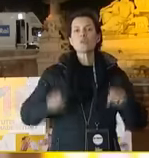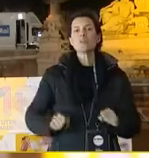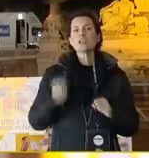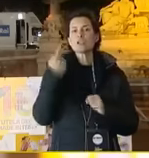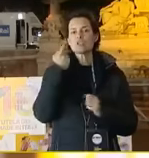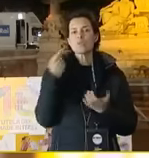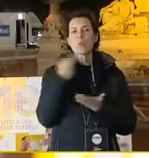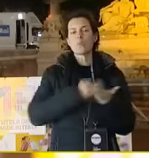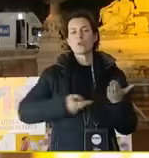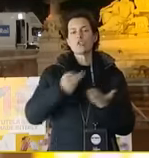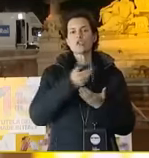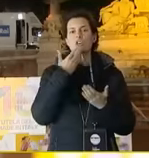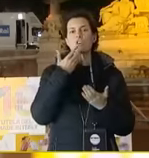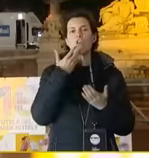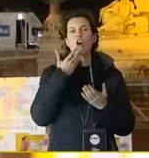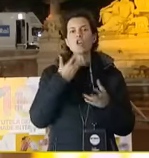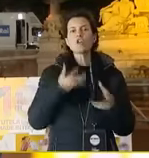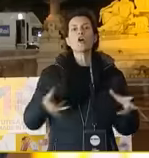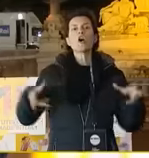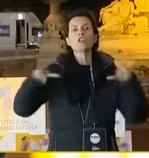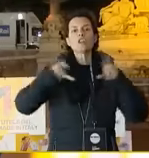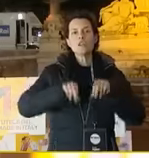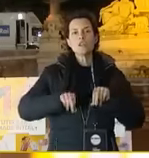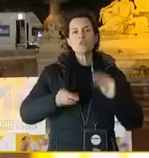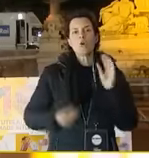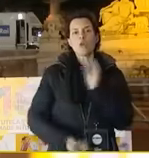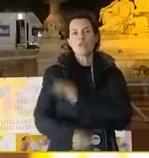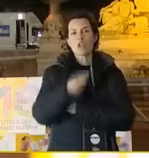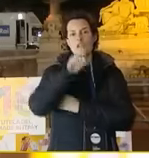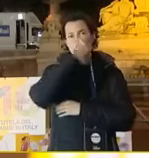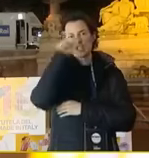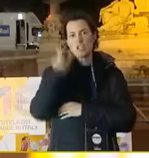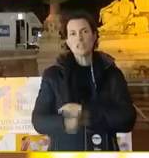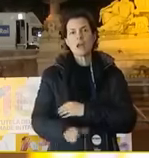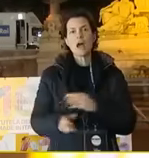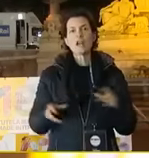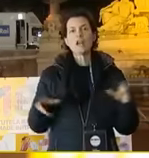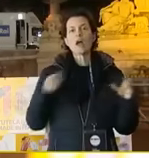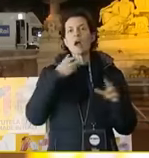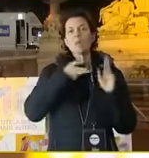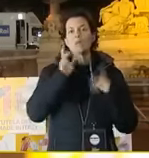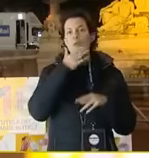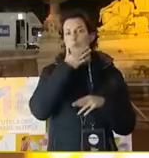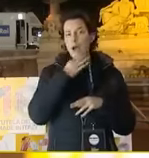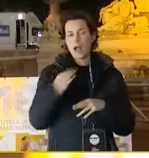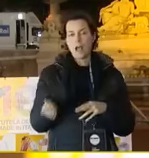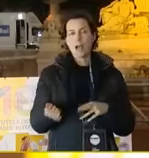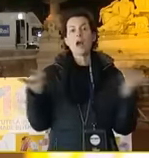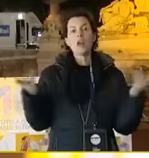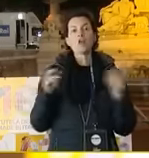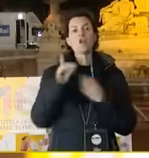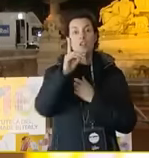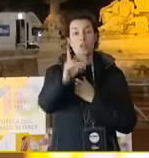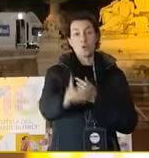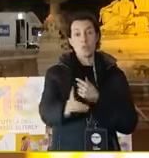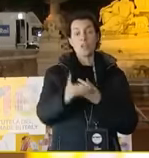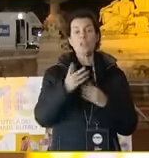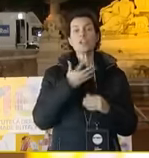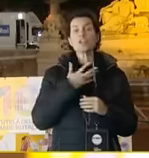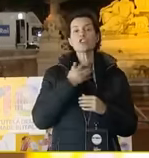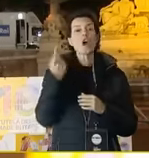di far rinascere l'Italia. E allora noi domenica abbiamo una sola